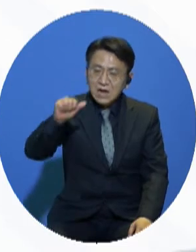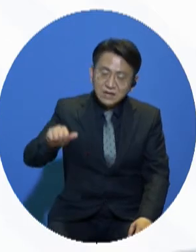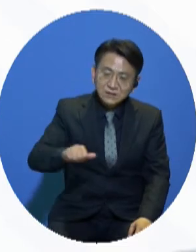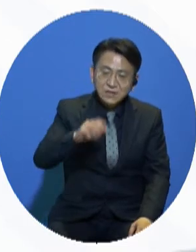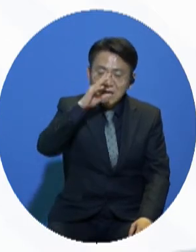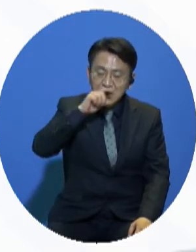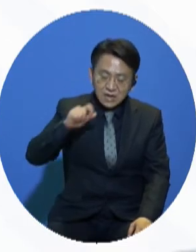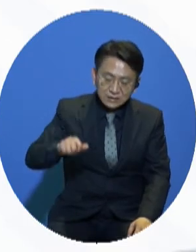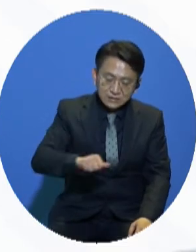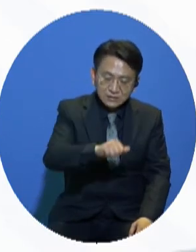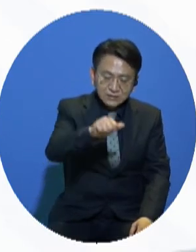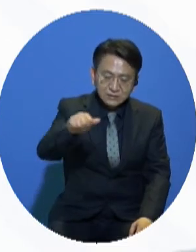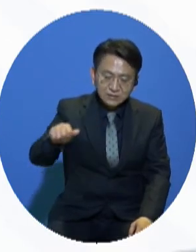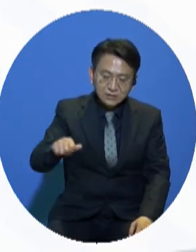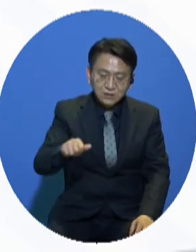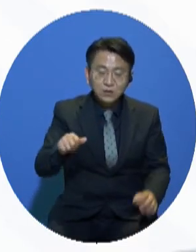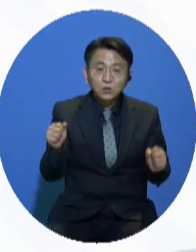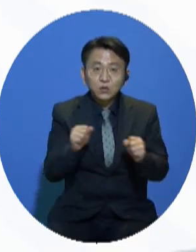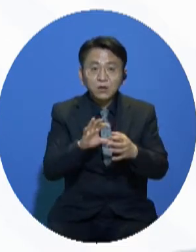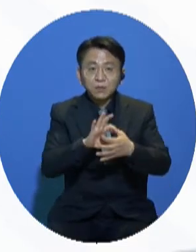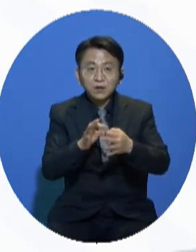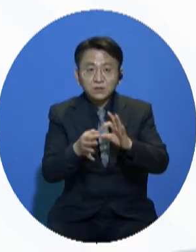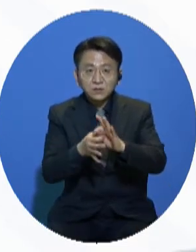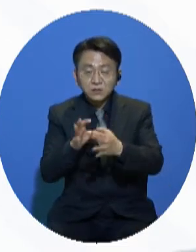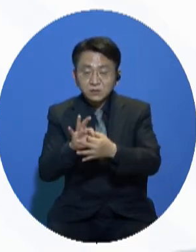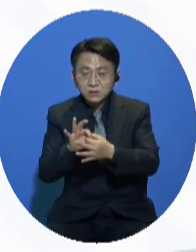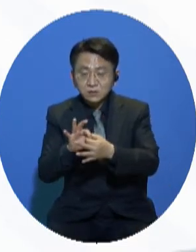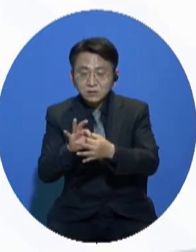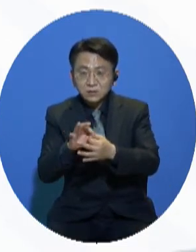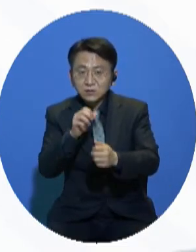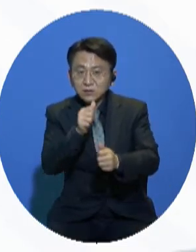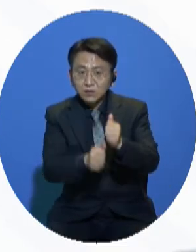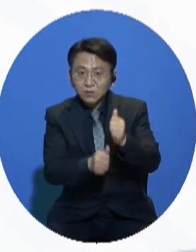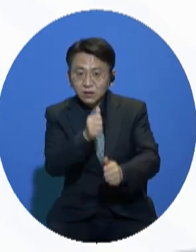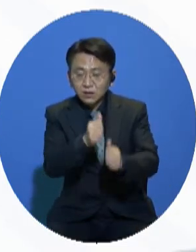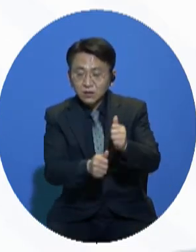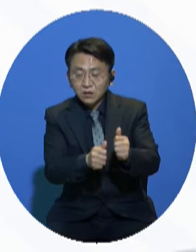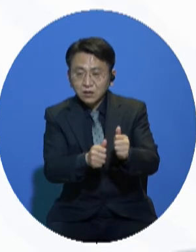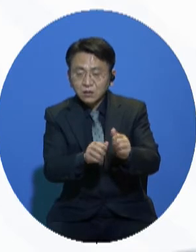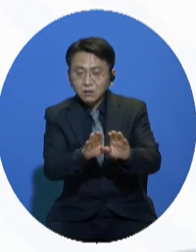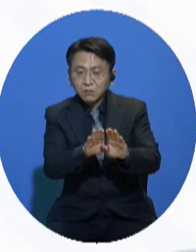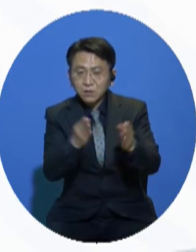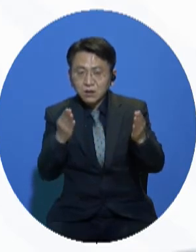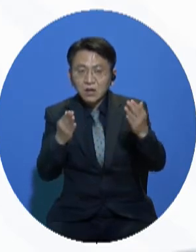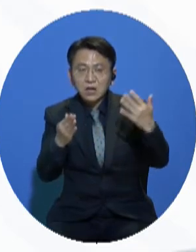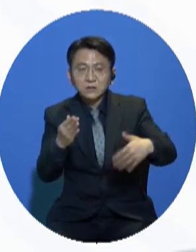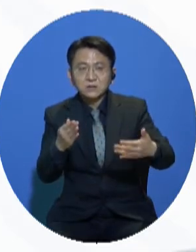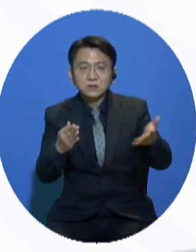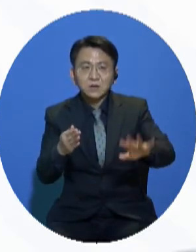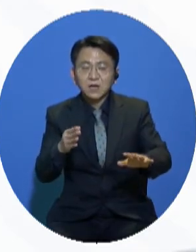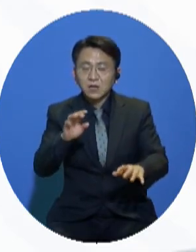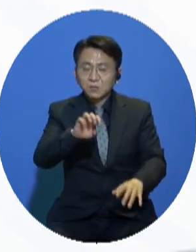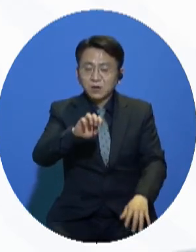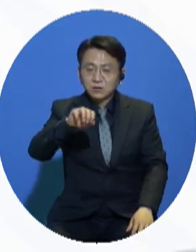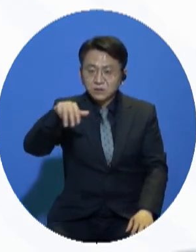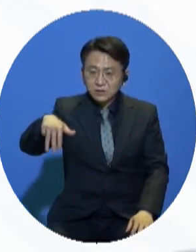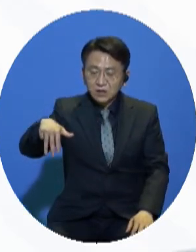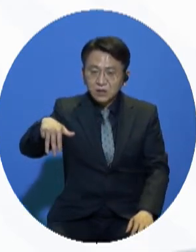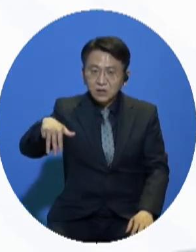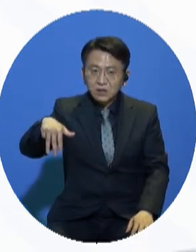아시아 동계 패럴림픽 대회가 inspired Dubai 개최가 되진 않습니다만